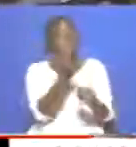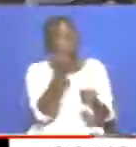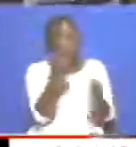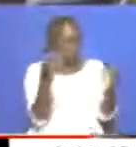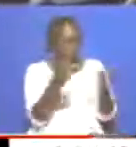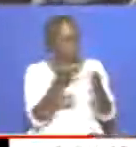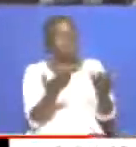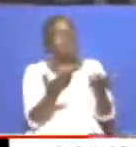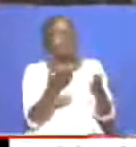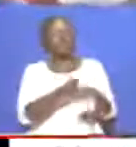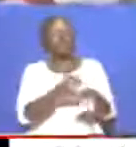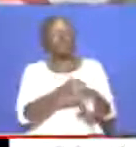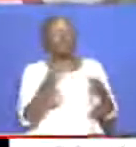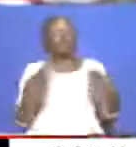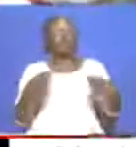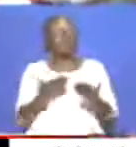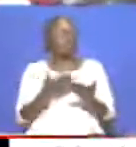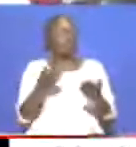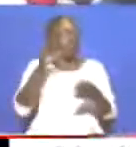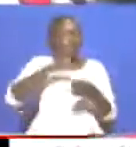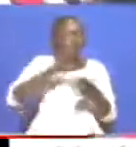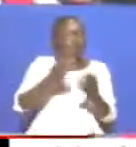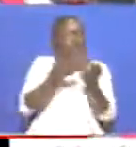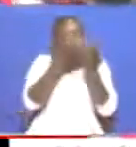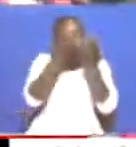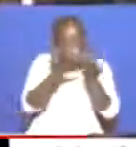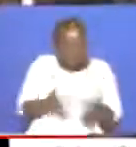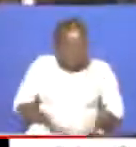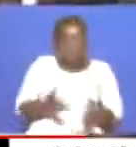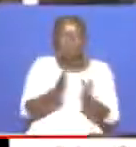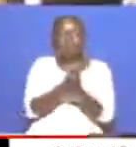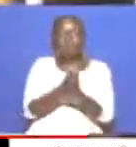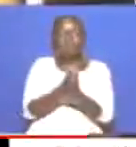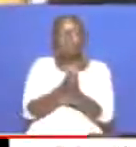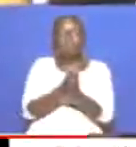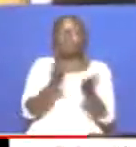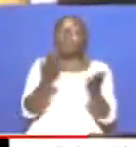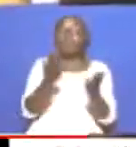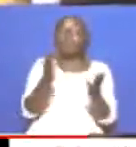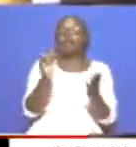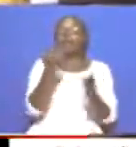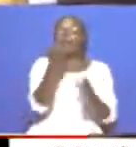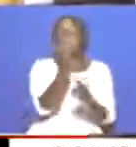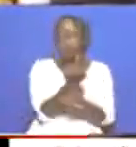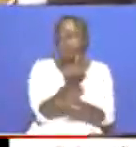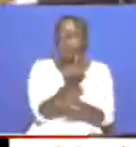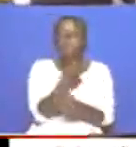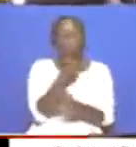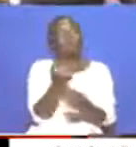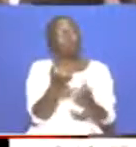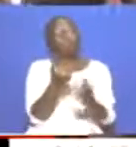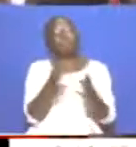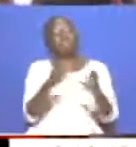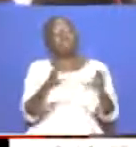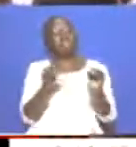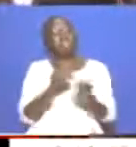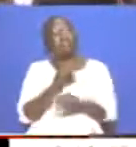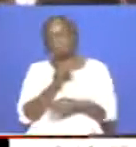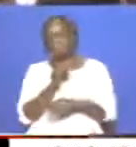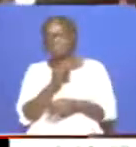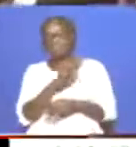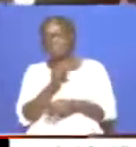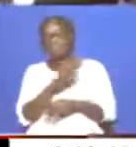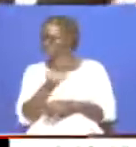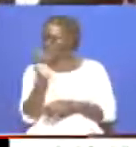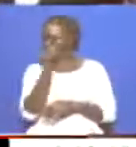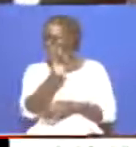on the electorate to vote overwhelmingly for the coalition. Musikubali tuuziwe uoga. Musikubali tuuziwe mambo